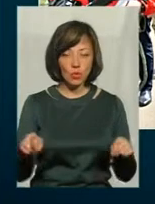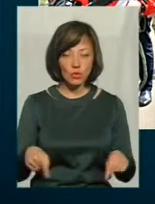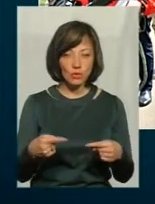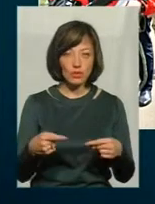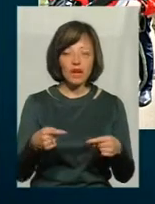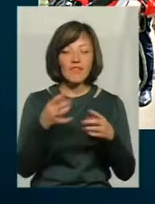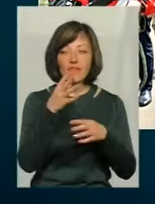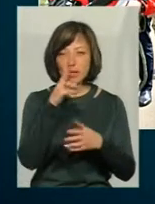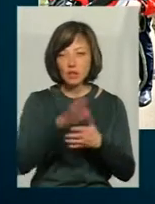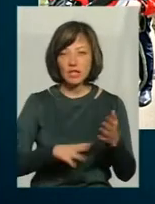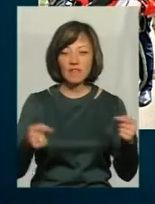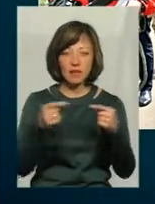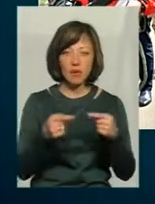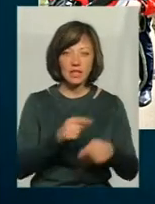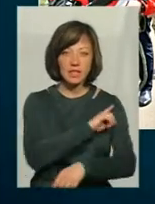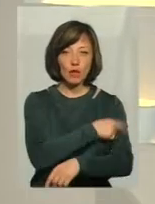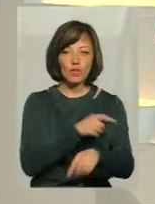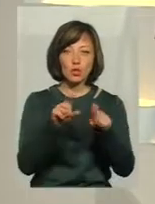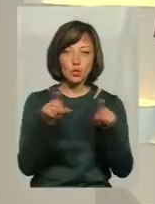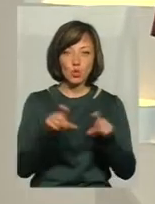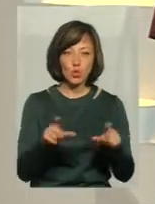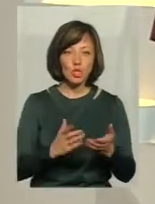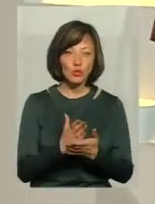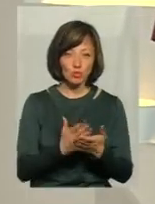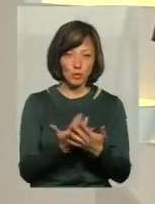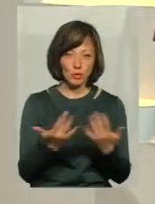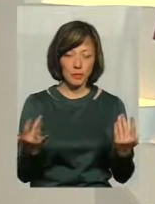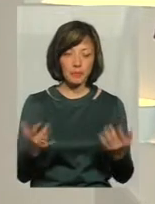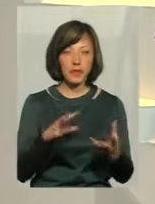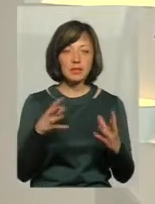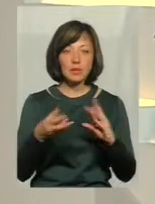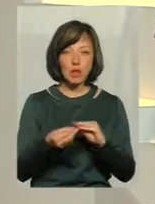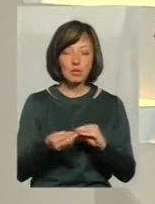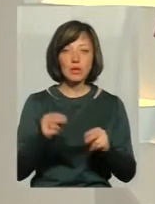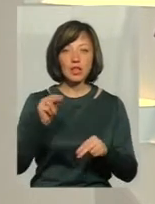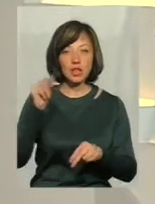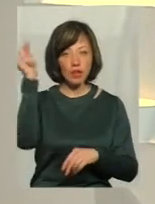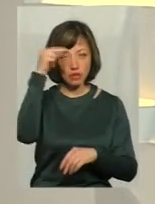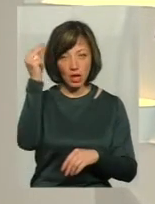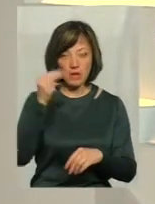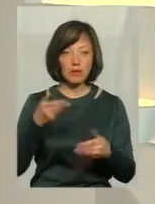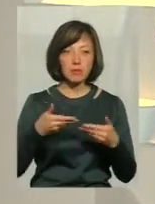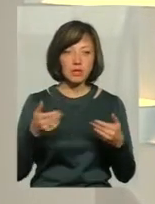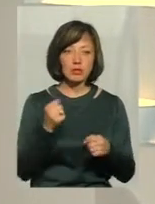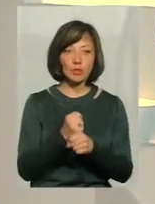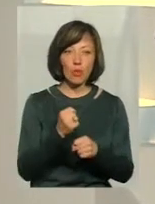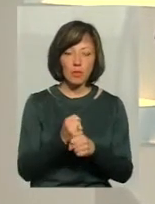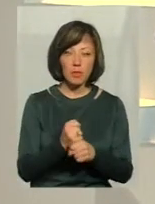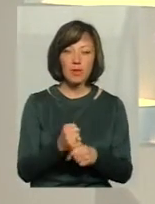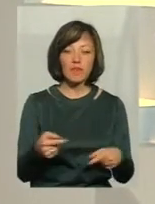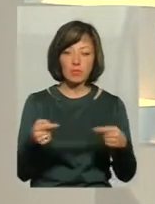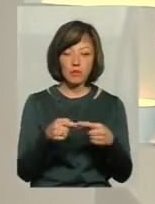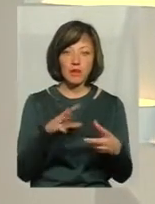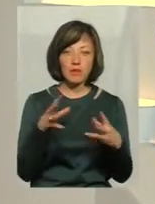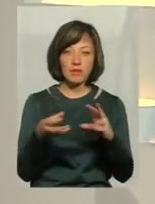а також відповідних силових структур та службу. І за результатами навчань ми зробимо відповідні висновки